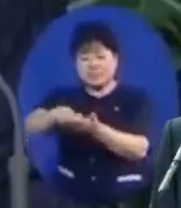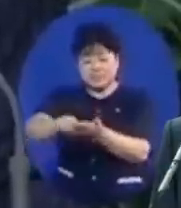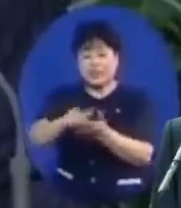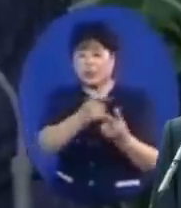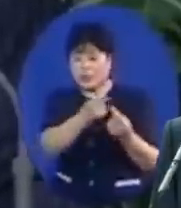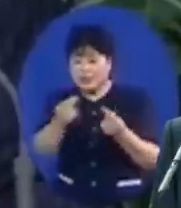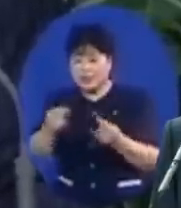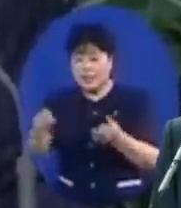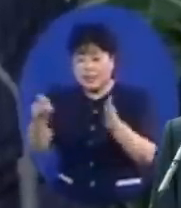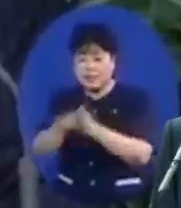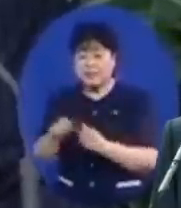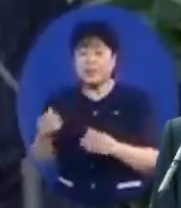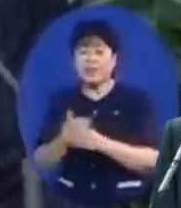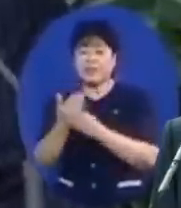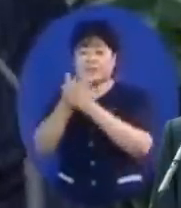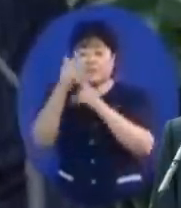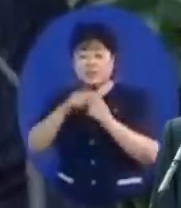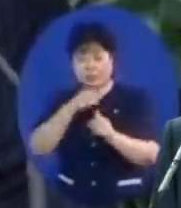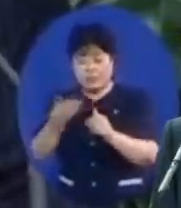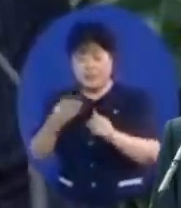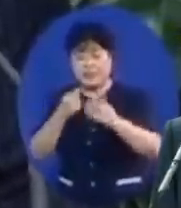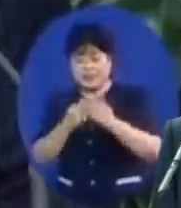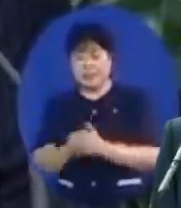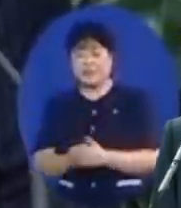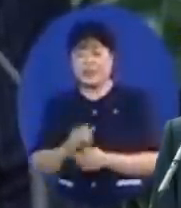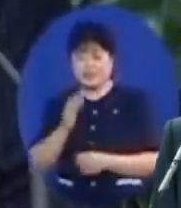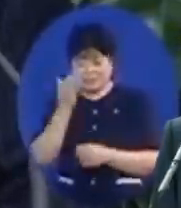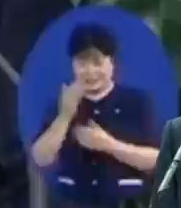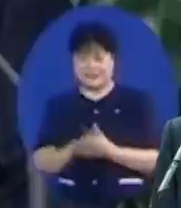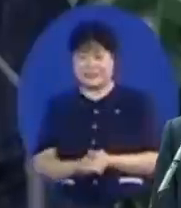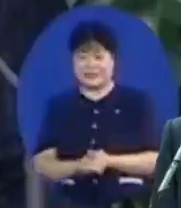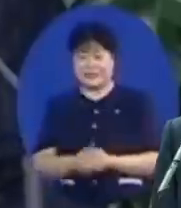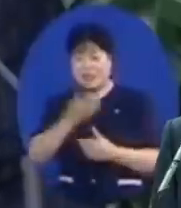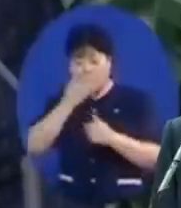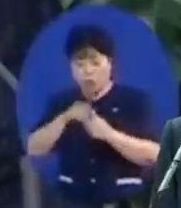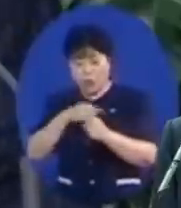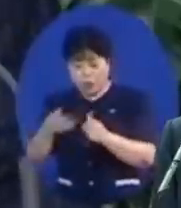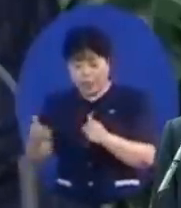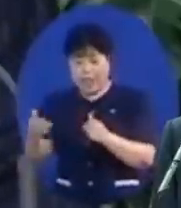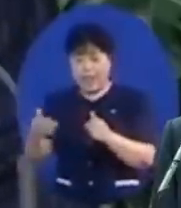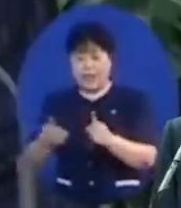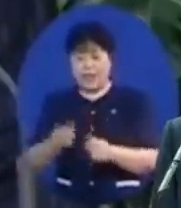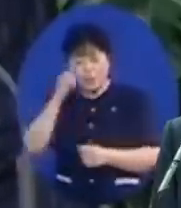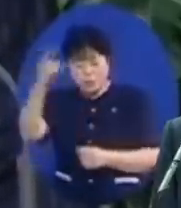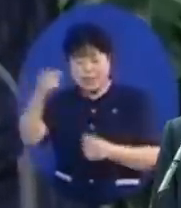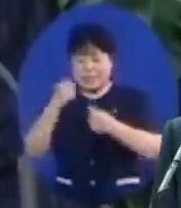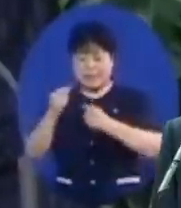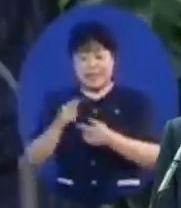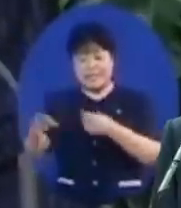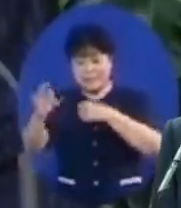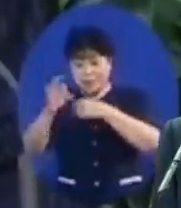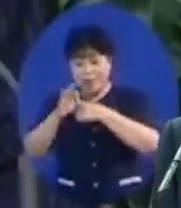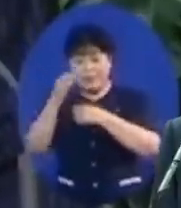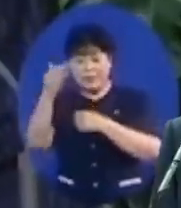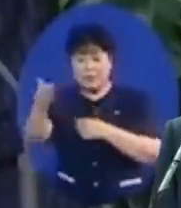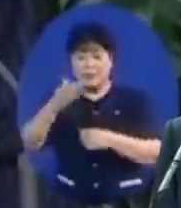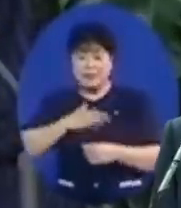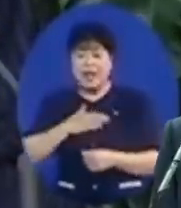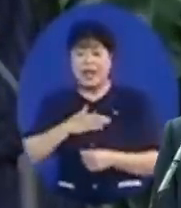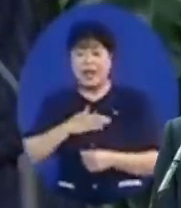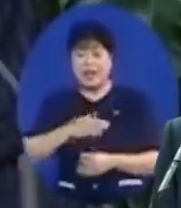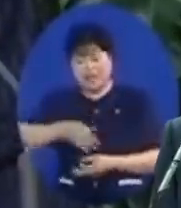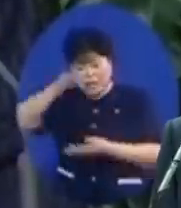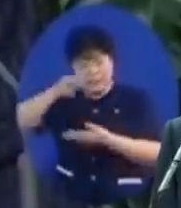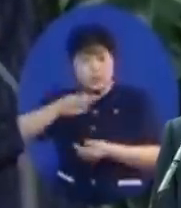것처럼 신앙의 발전도 예수의 보혈 때문에 되는 것입니다. 보혈의 위대한 힘이 아니면 여러분과 나는 아무